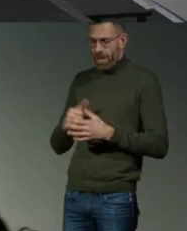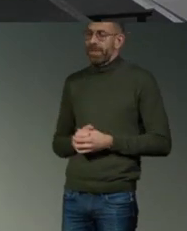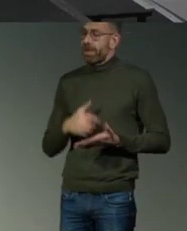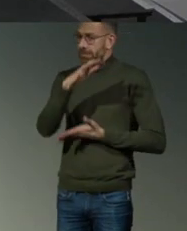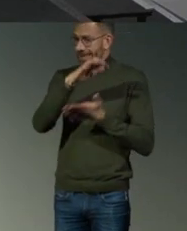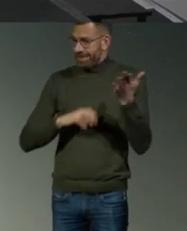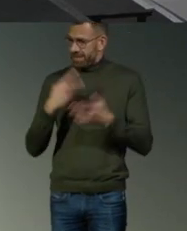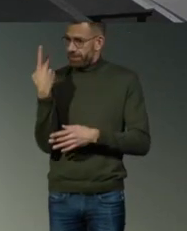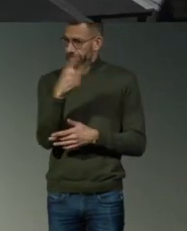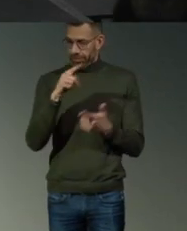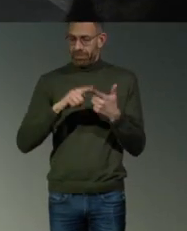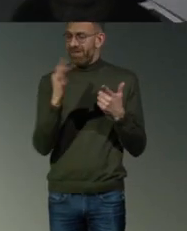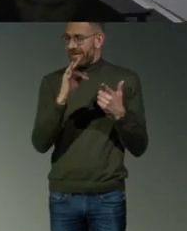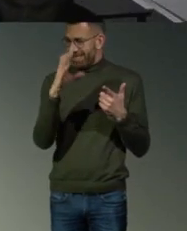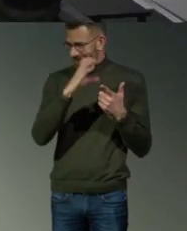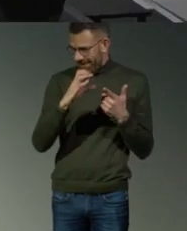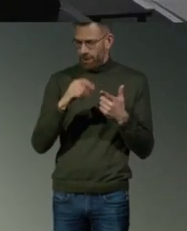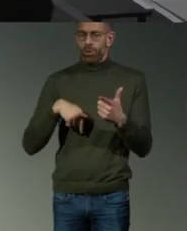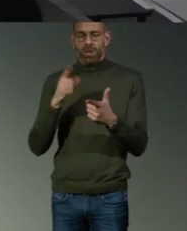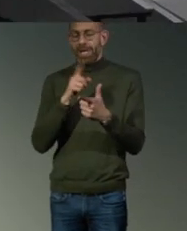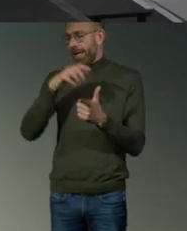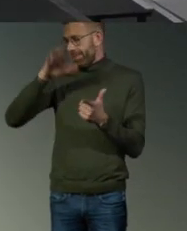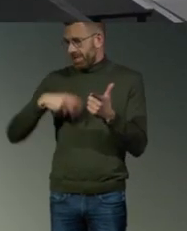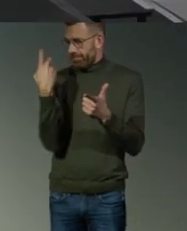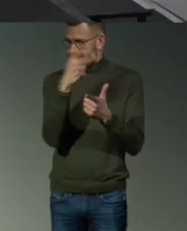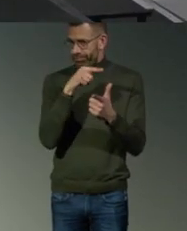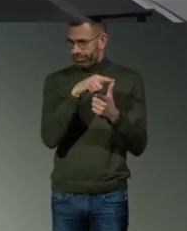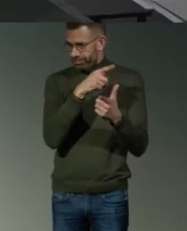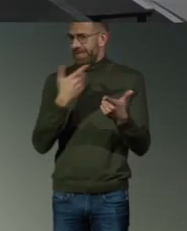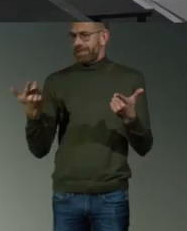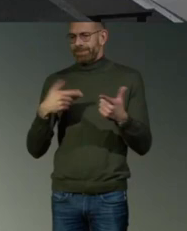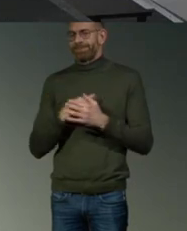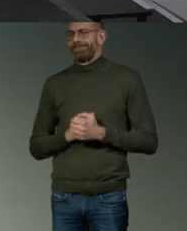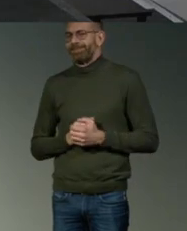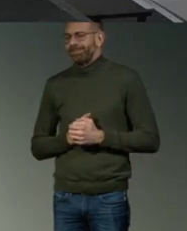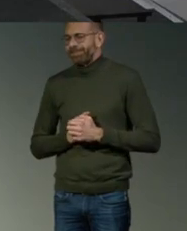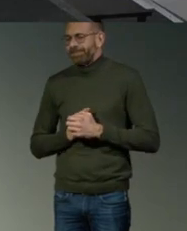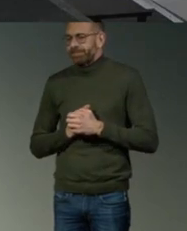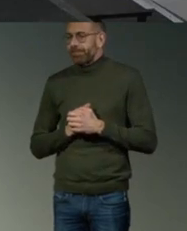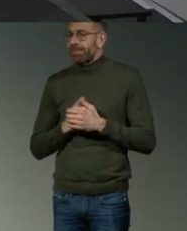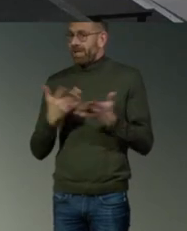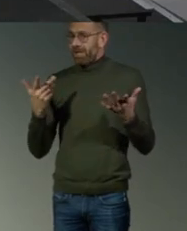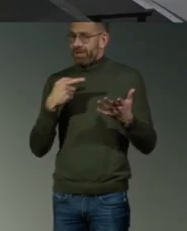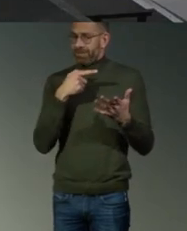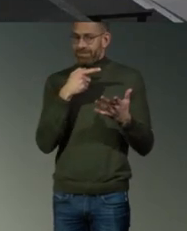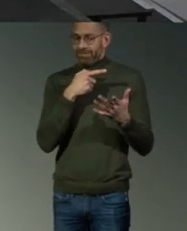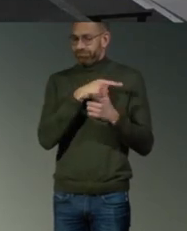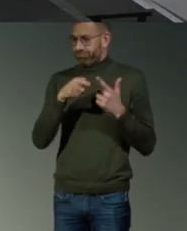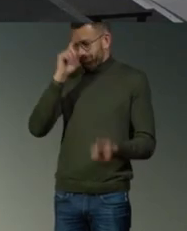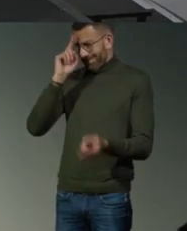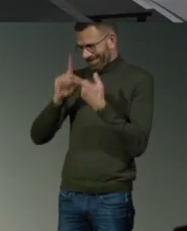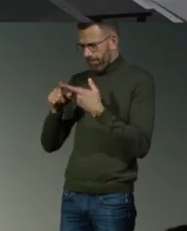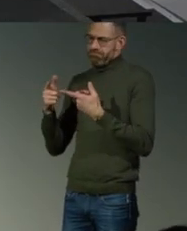Chiarello intitulé « Spécimens sensibles » et l'autre de Pierre Rigaud, Pas de fusil dans la nature, sous-titré « Les réponses